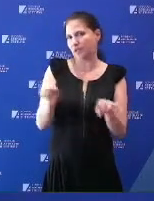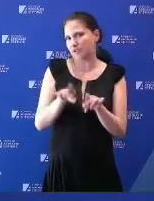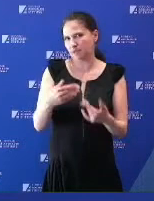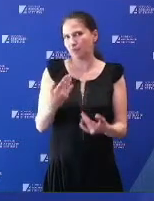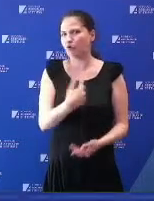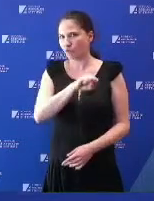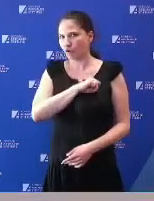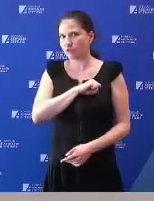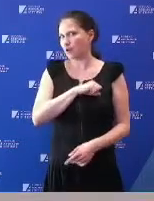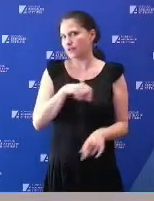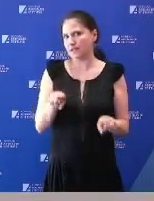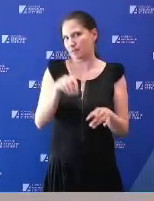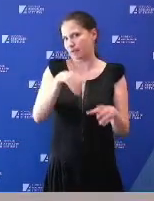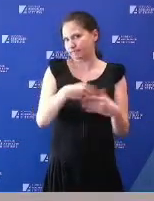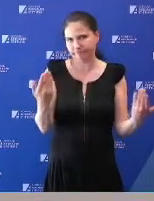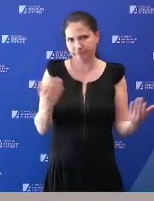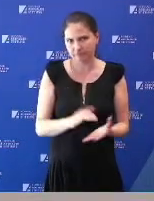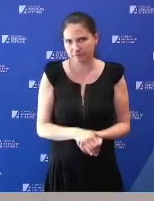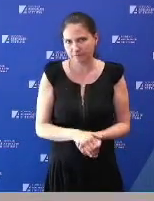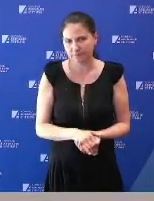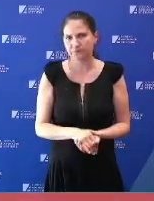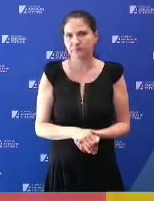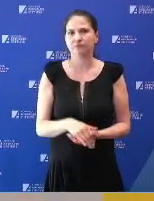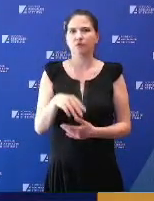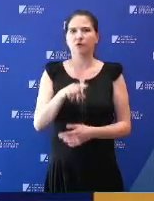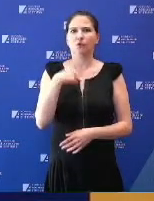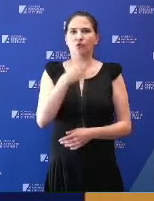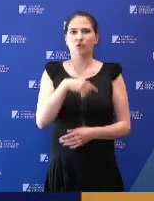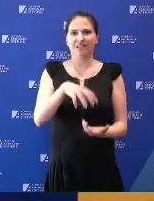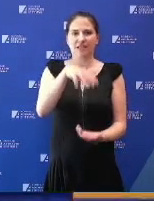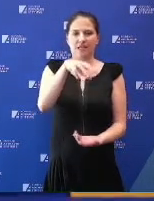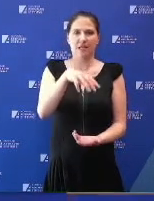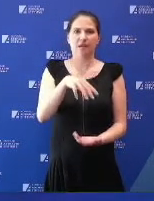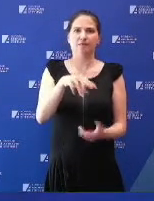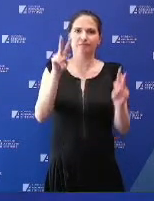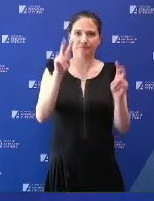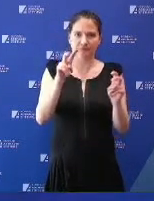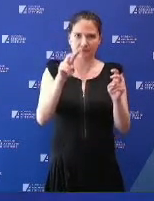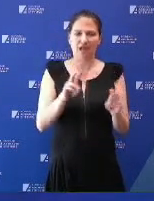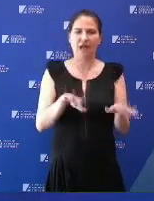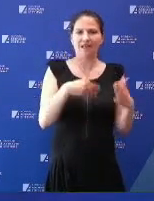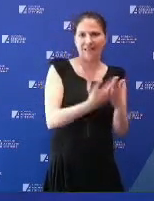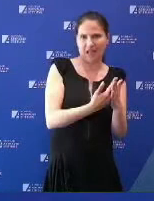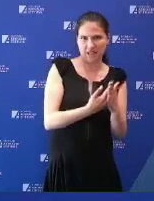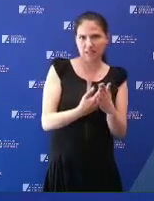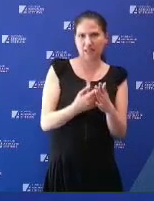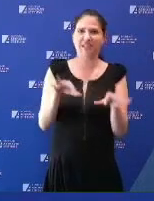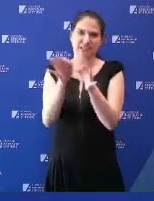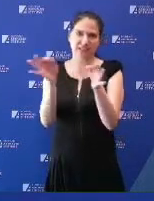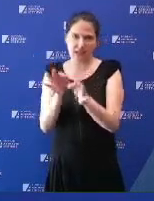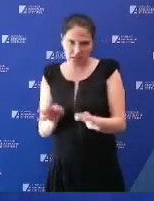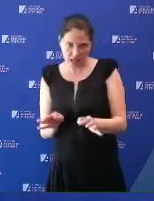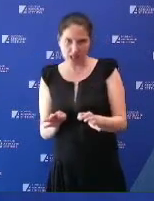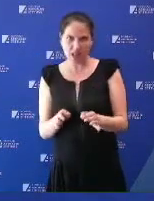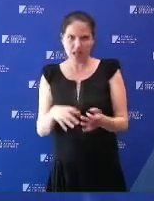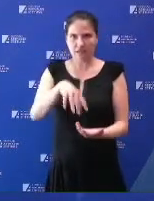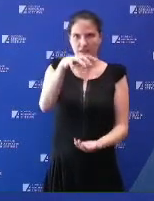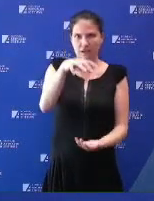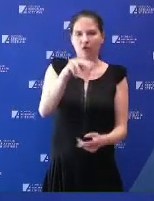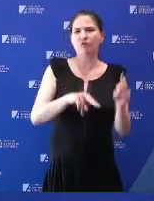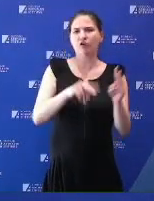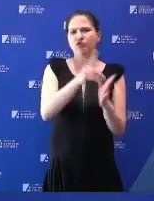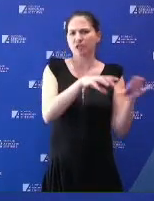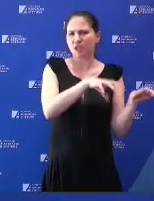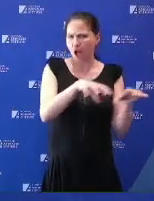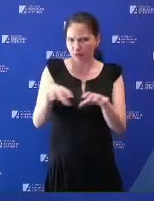auch hier. Wir nennen unseren Stack einen Task Skills Stack, weil er aus vielen Datenbanken besteht, die mit verschiedenen Jobs und